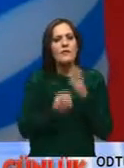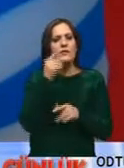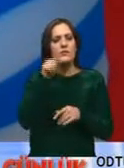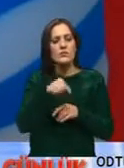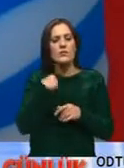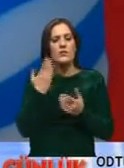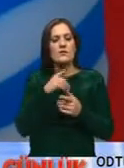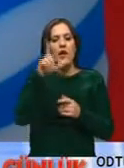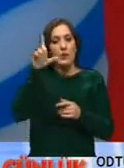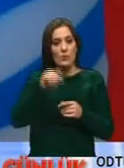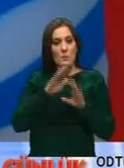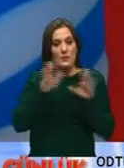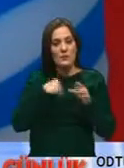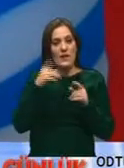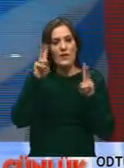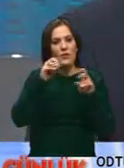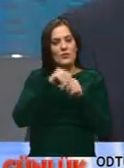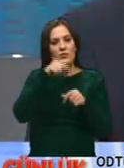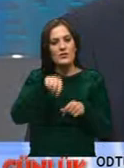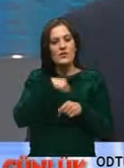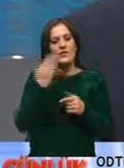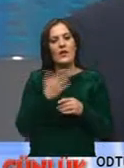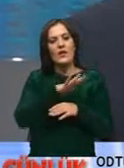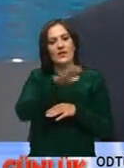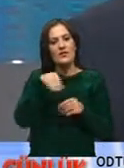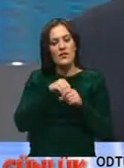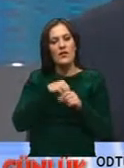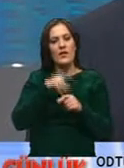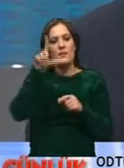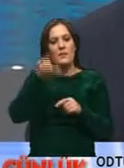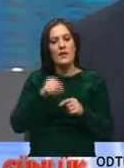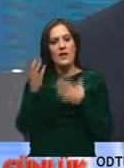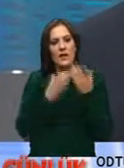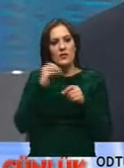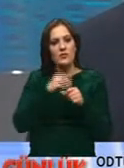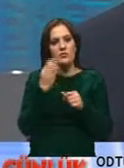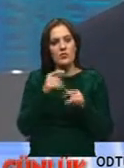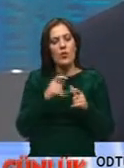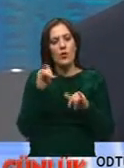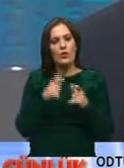Mesela tükenme temasında daha çok çevresel ve hani tükenen kaynaklarımız üzerine bayağı bir